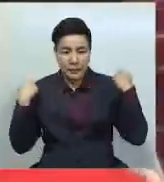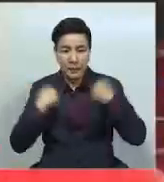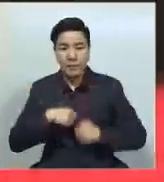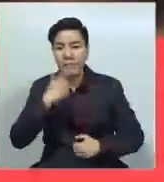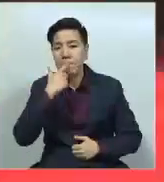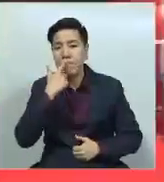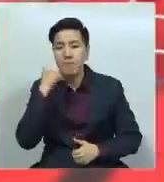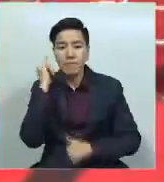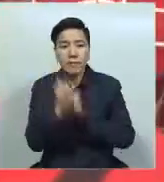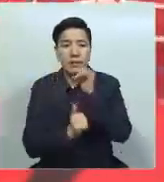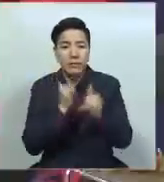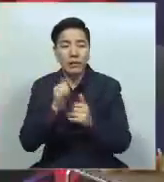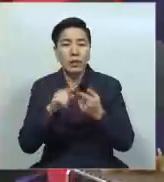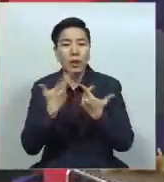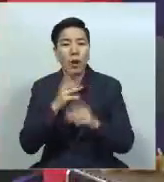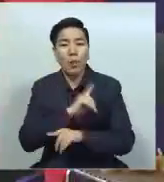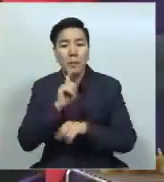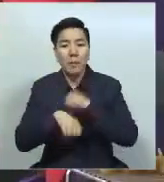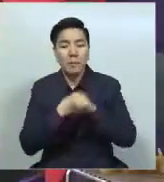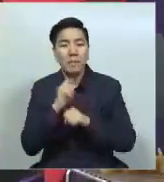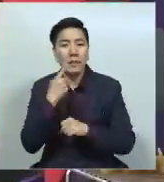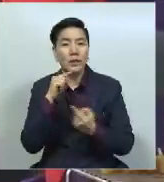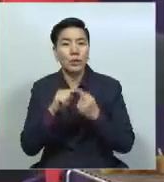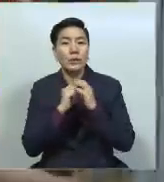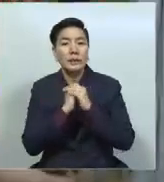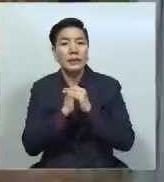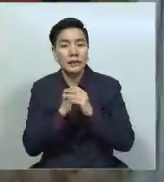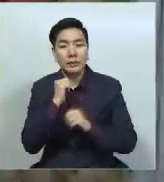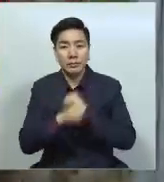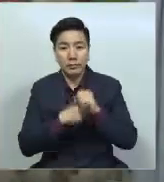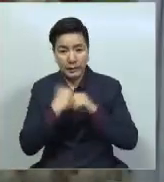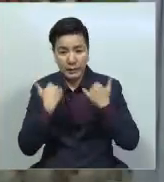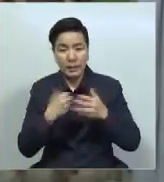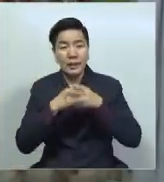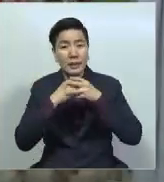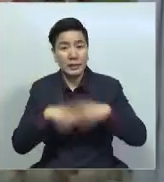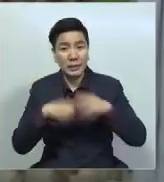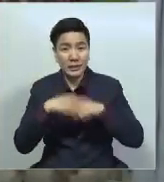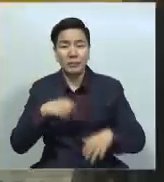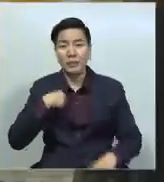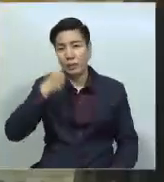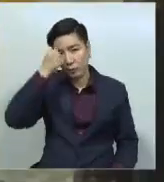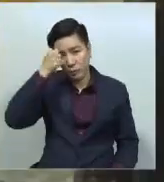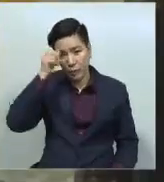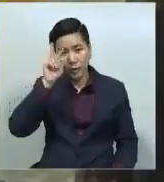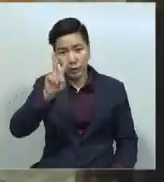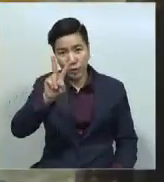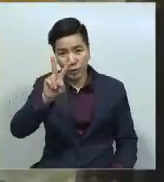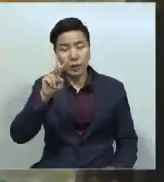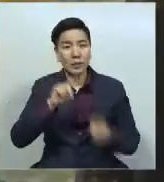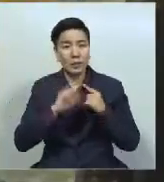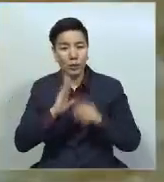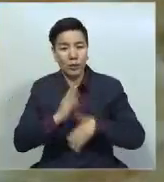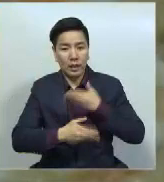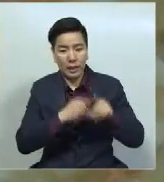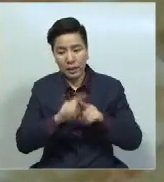ใส่เสื้อผ้าสีแดงต้อนรับวันขึ้นปีใหม่จีนที่ถนนเยาวราชปีนี้จัดงานตรุษจีนถึง2วันติดต่อกันนะครับขณะที่บรรดา